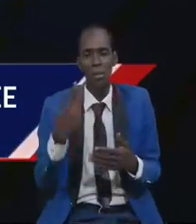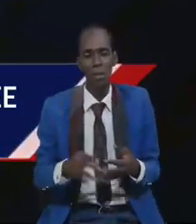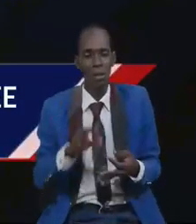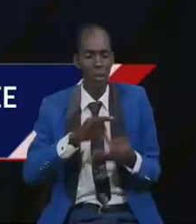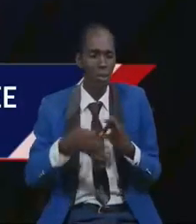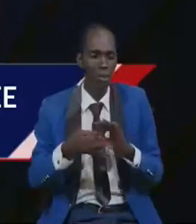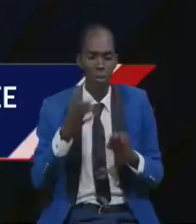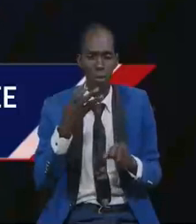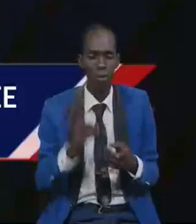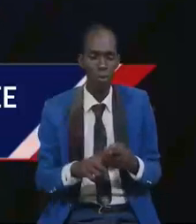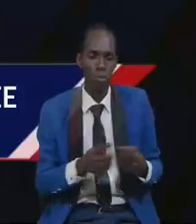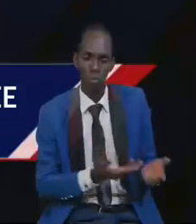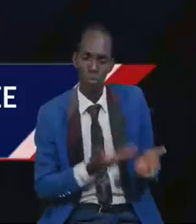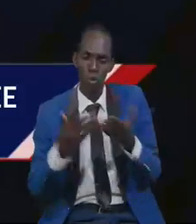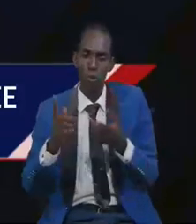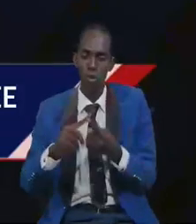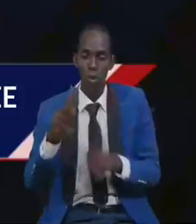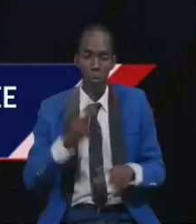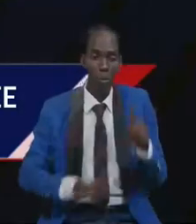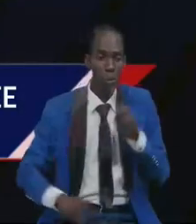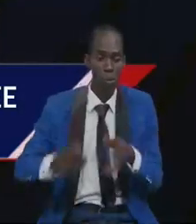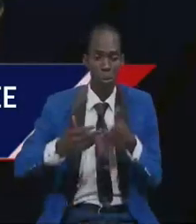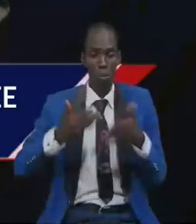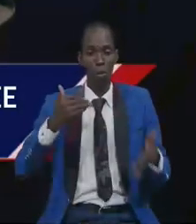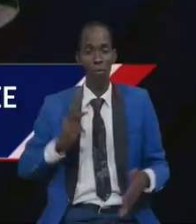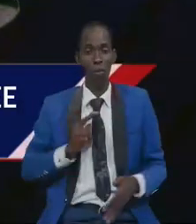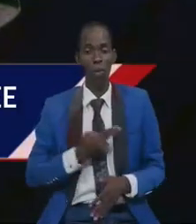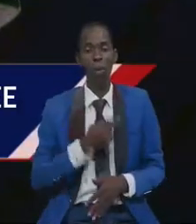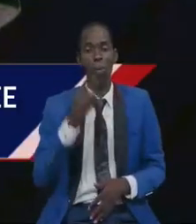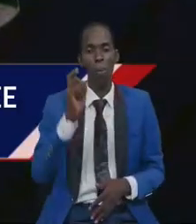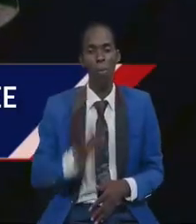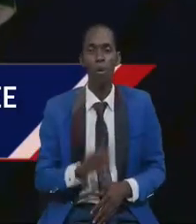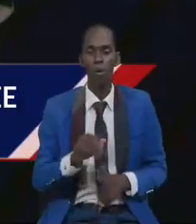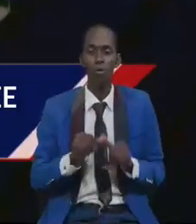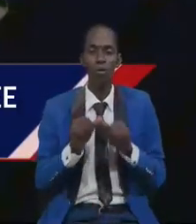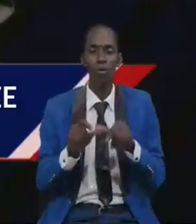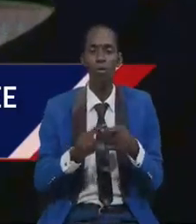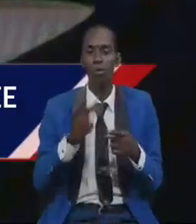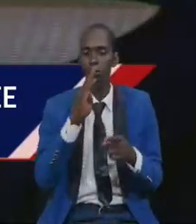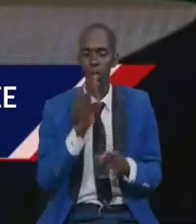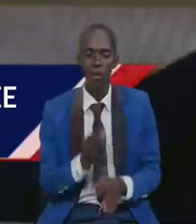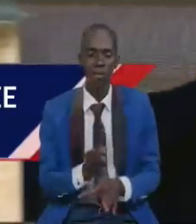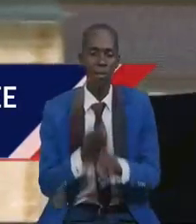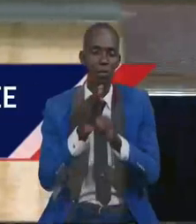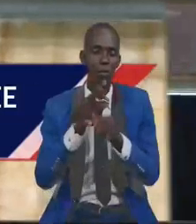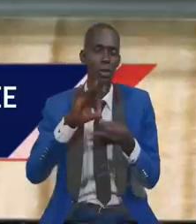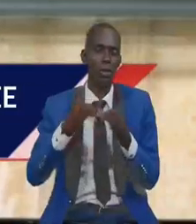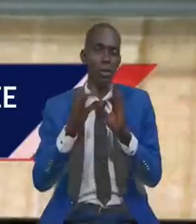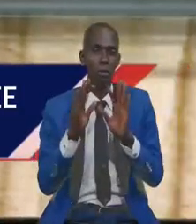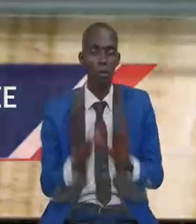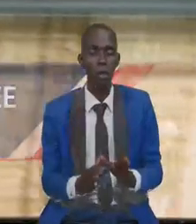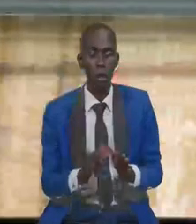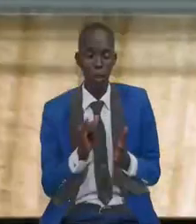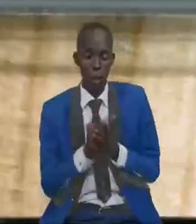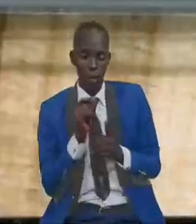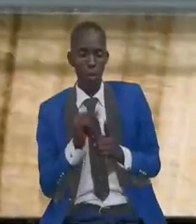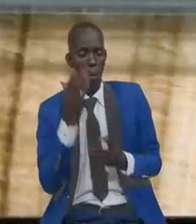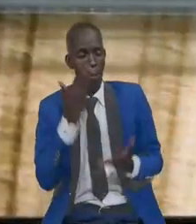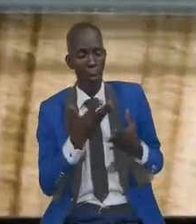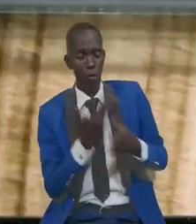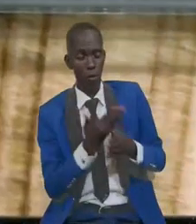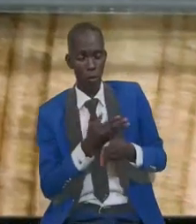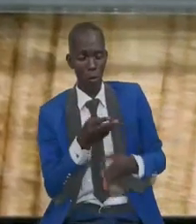nous, nous devons être fidèles, des interprètes fidèles de la parole de Dieu. Et cela peut les déranger, soyez